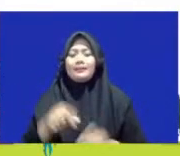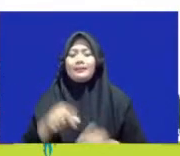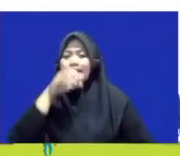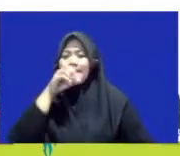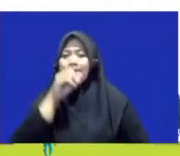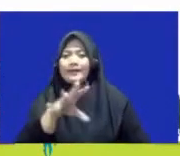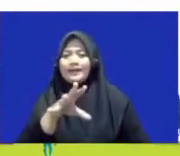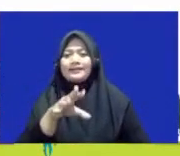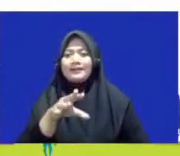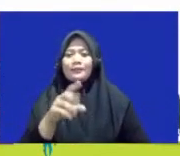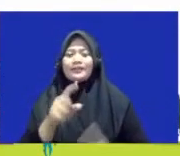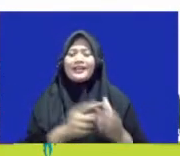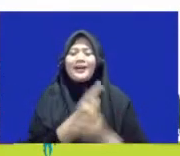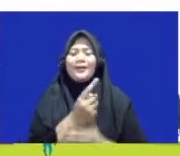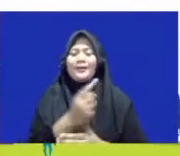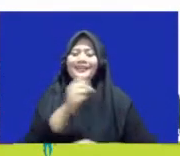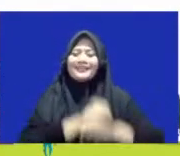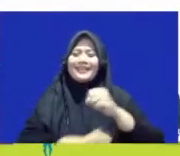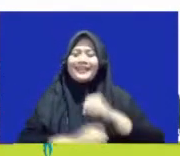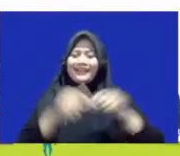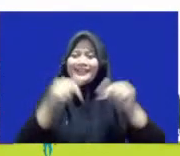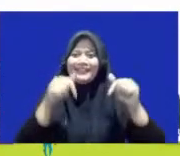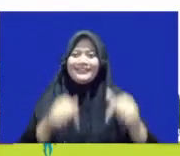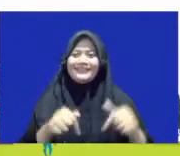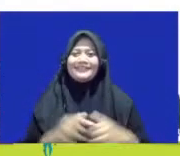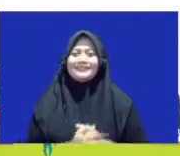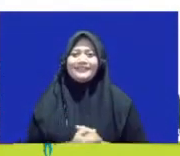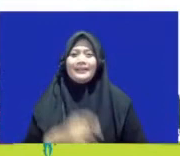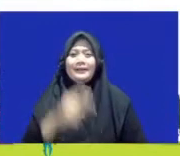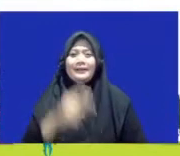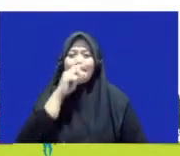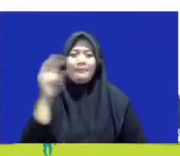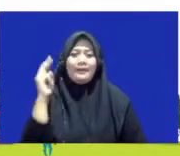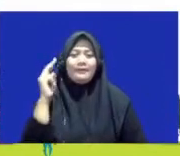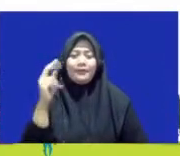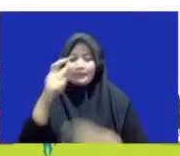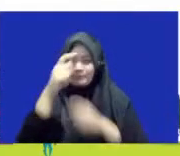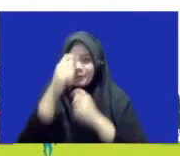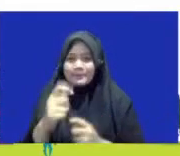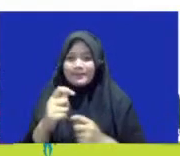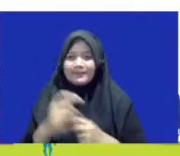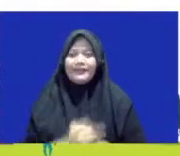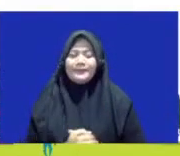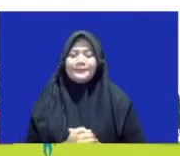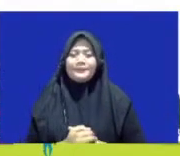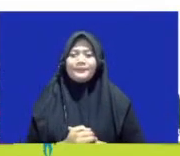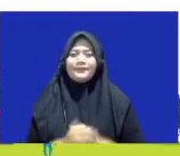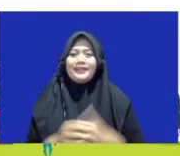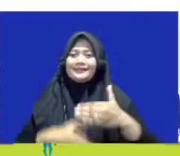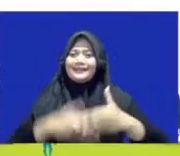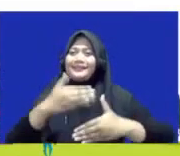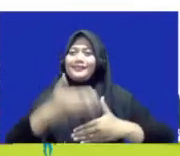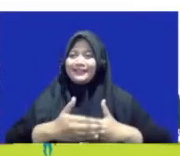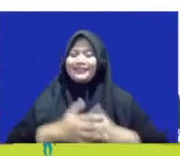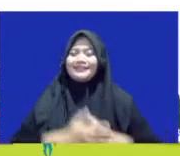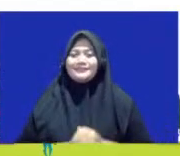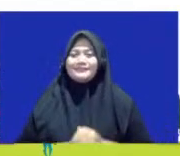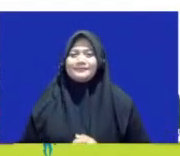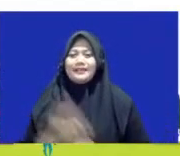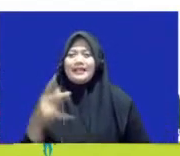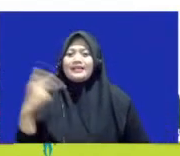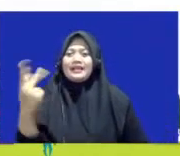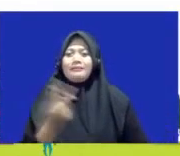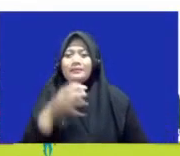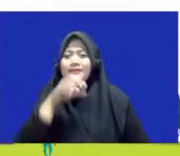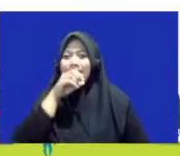awal dari kegiatan ini. Bapak Ibu yang kami hormati, selanjutnya kami menyampaikan